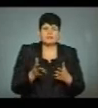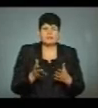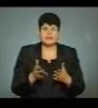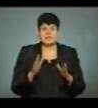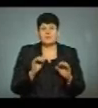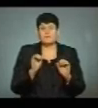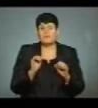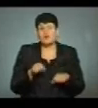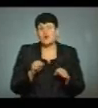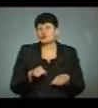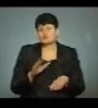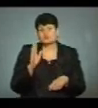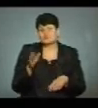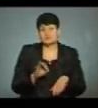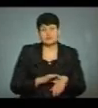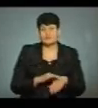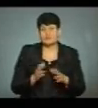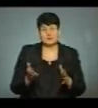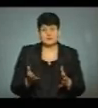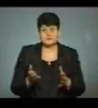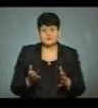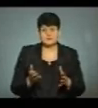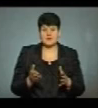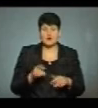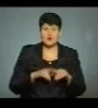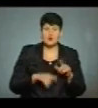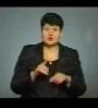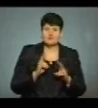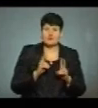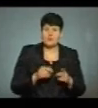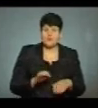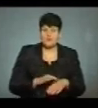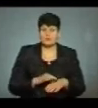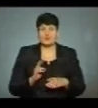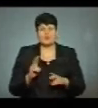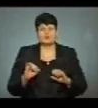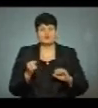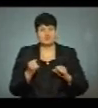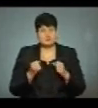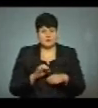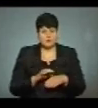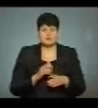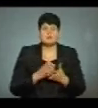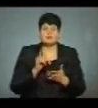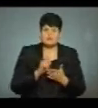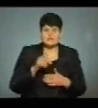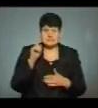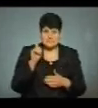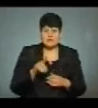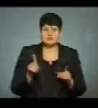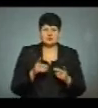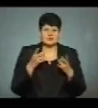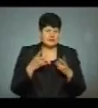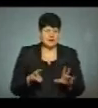потенційно можуть захворіти, люди, які, в яких родичі хворі, люди, в яких друзі, можливо, хворі. І вони мають знати, що не